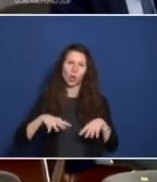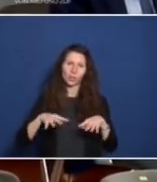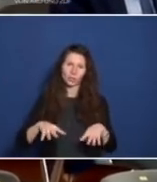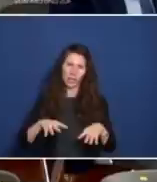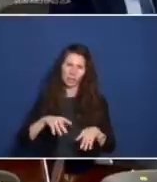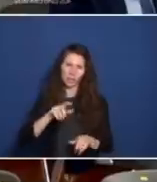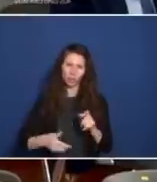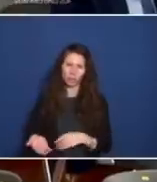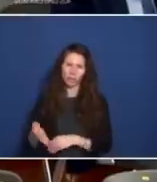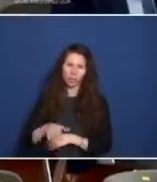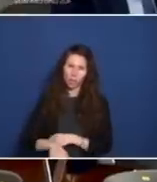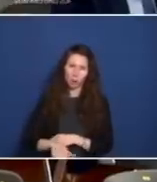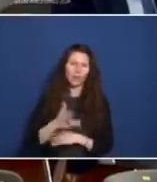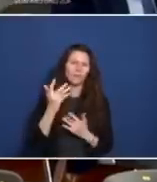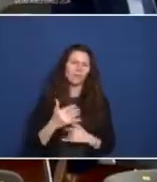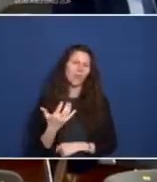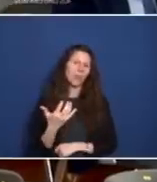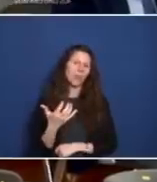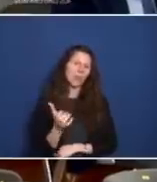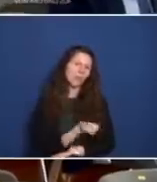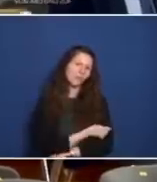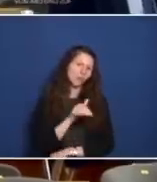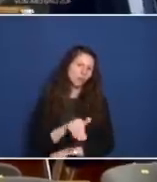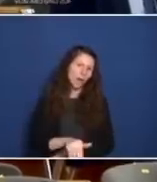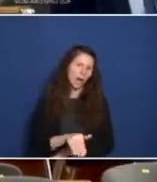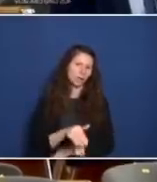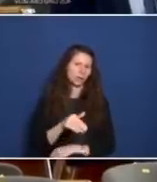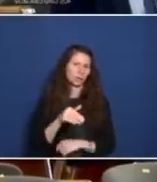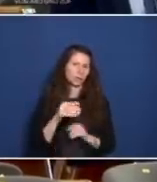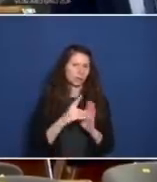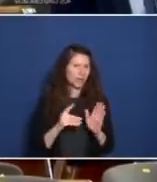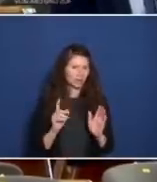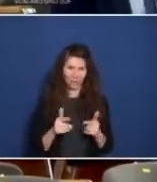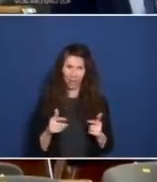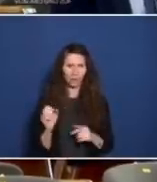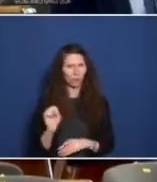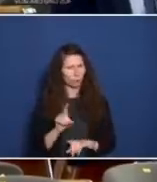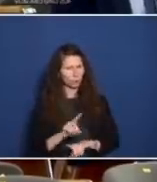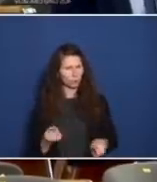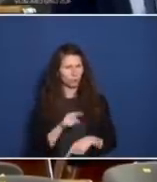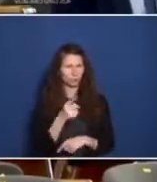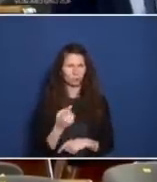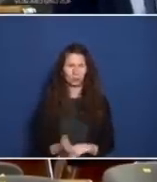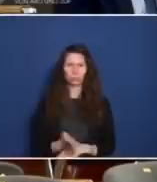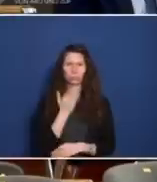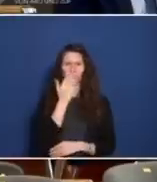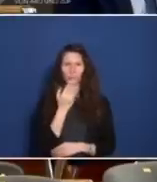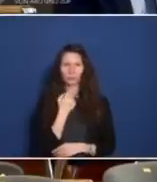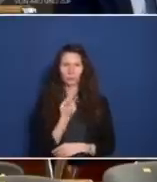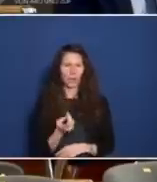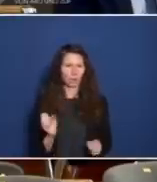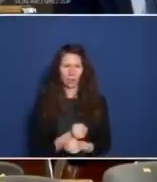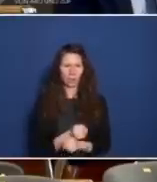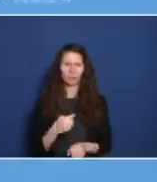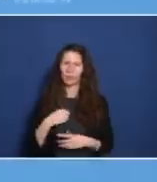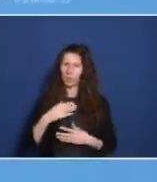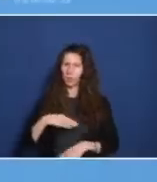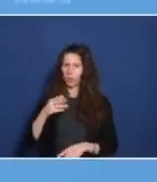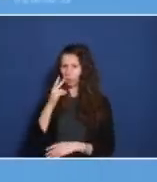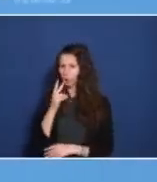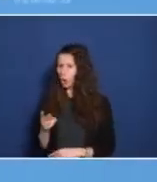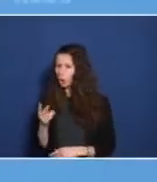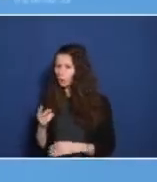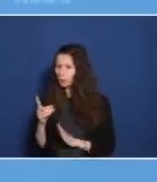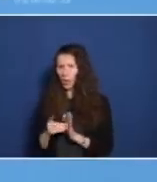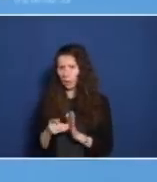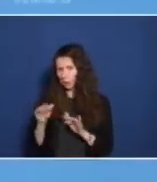Wenn ja, welche? Wenn nicht, warum nicht? Danke. Das kann ich Ihnen aus dem Stegreif nicht sagen. Ich kann gerne schauen, ob es da